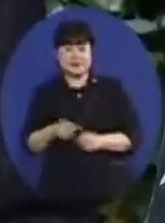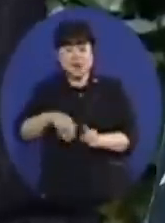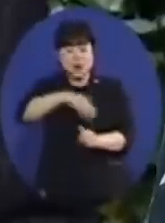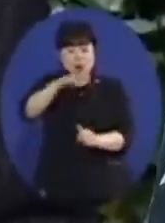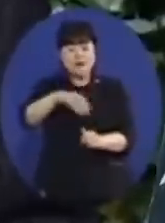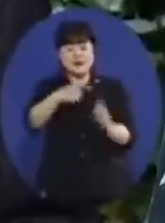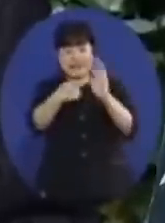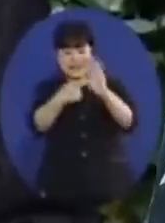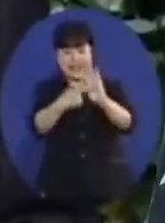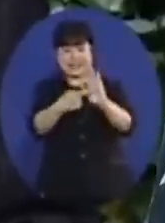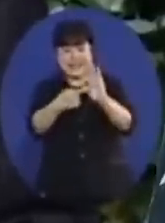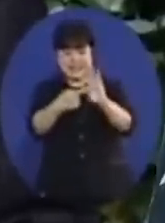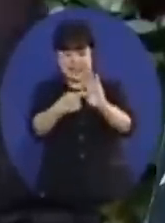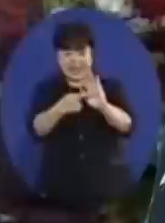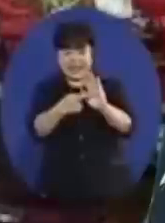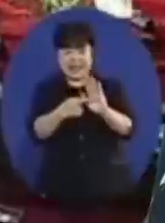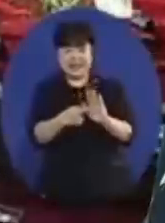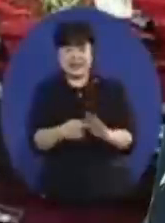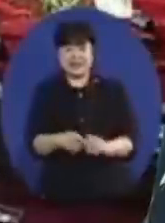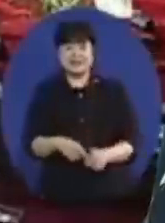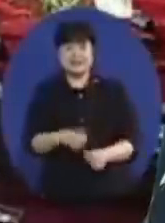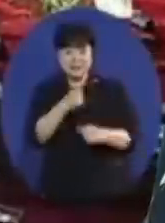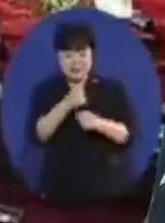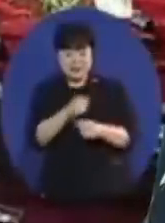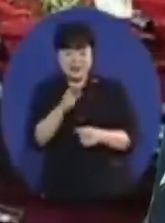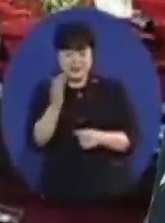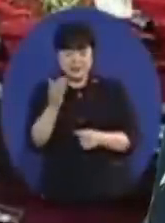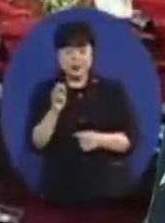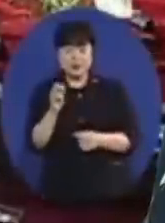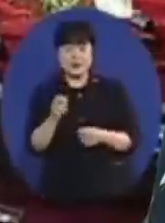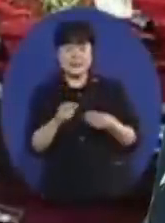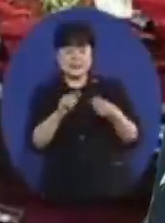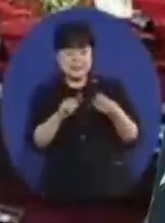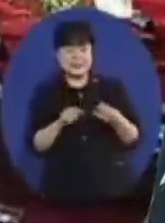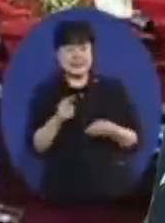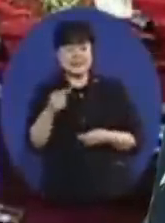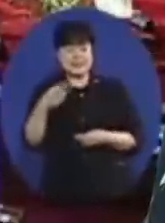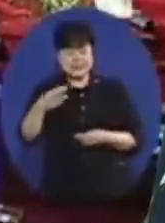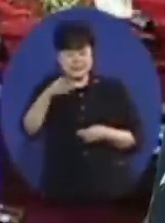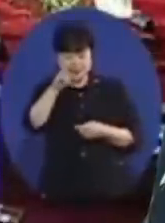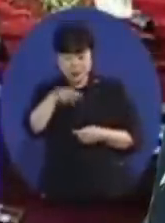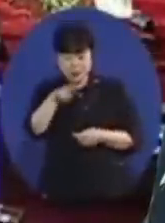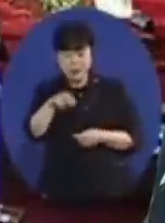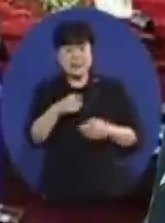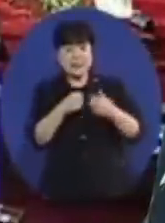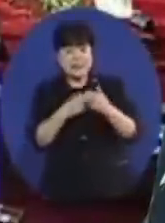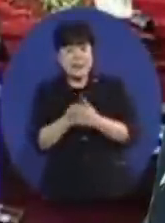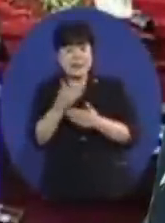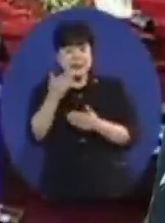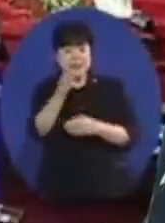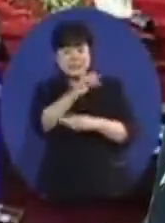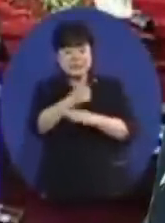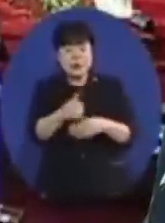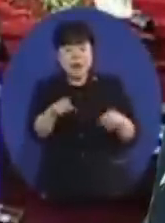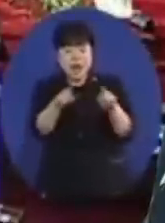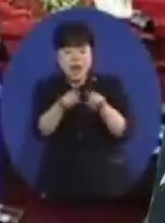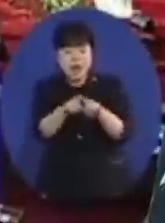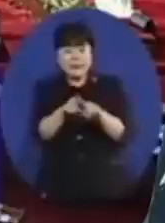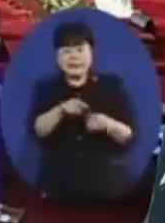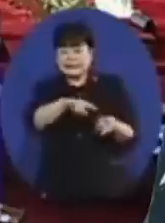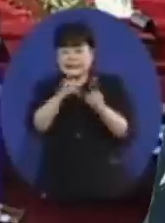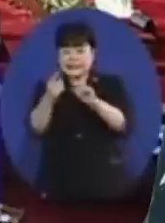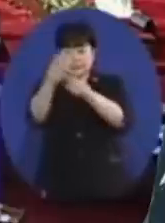환경에 나타나서 우리 환경을 만들어 갑니다 골로새 3장 1절로 3절에 그러므로 너희가 그리스도와 함께 다시